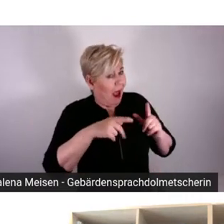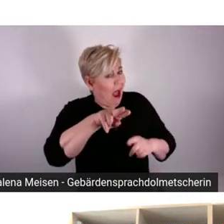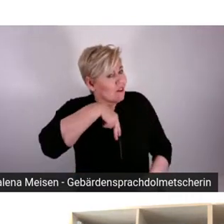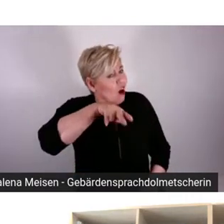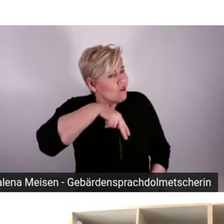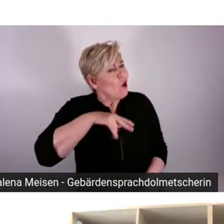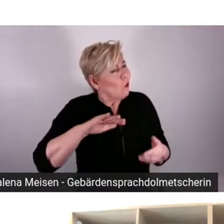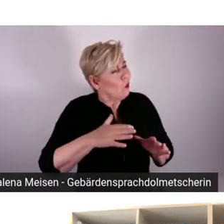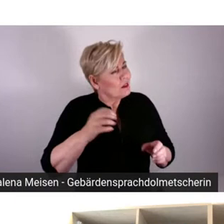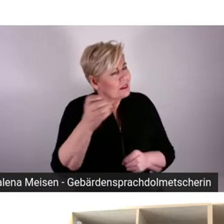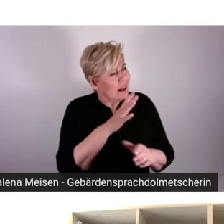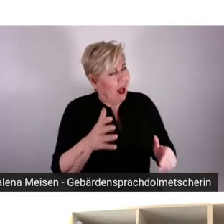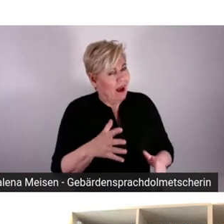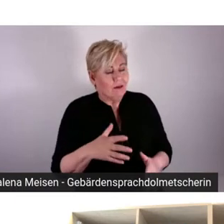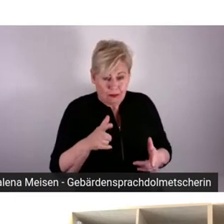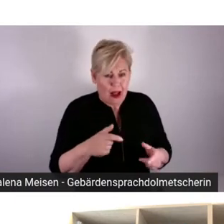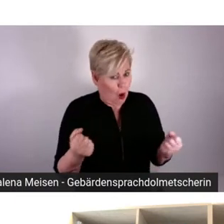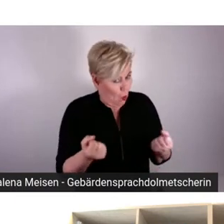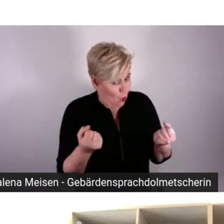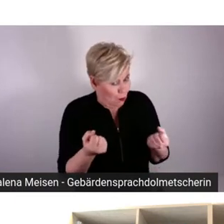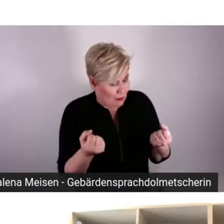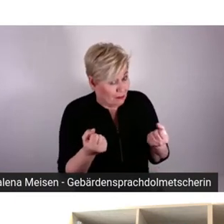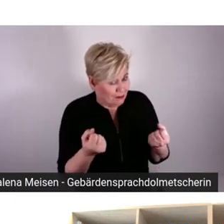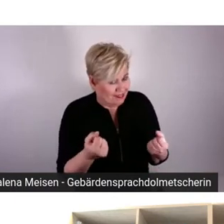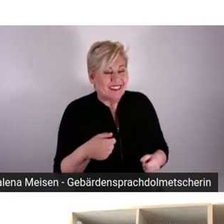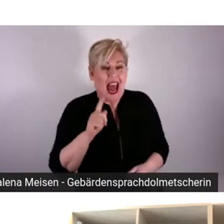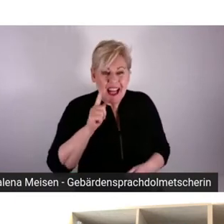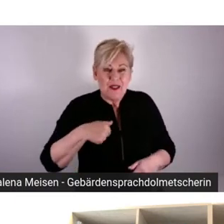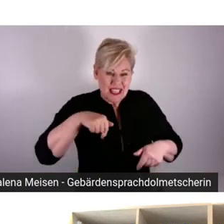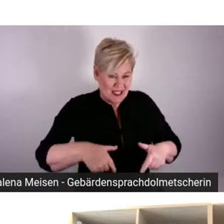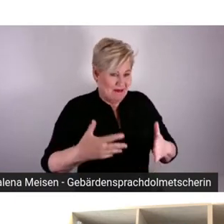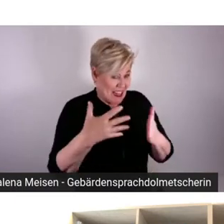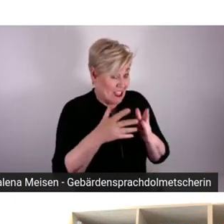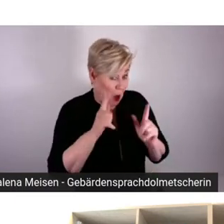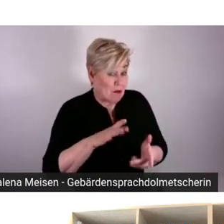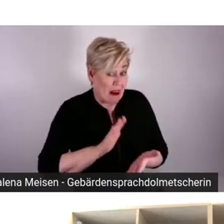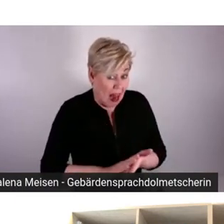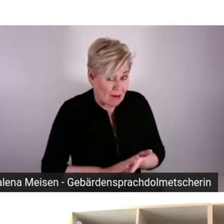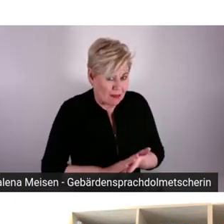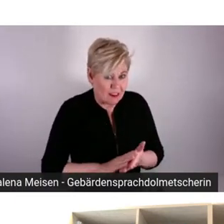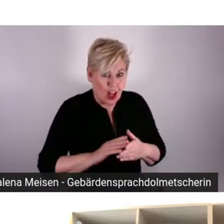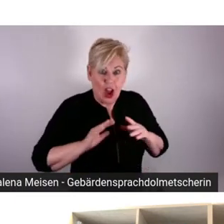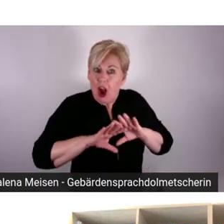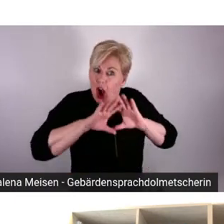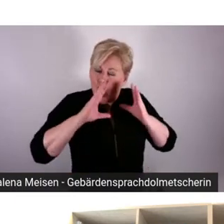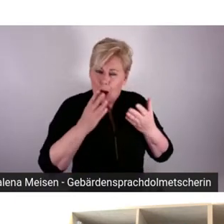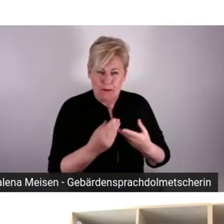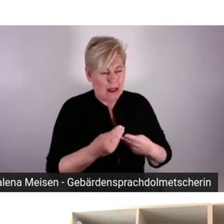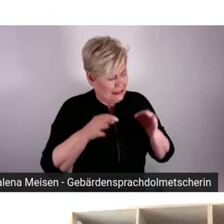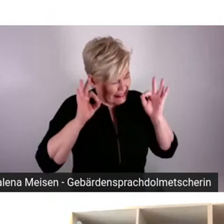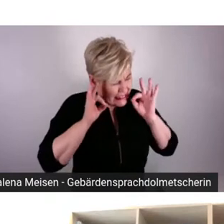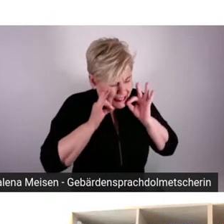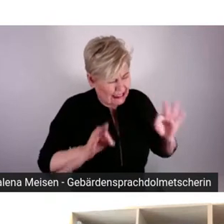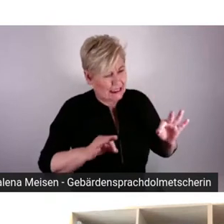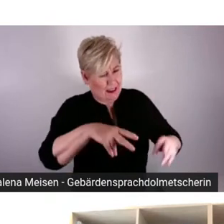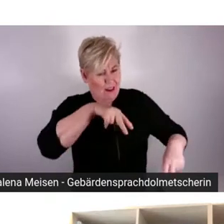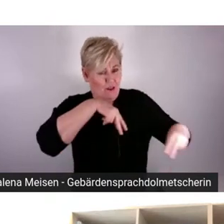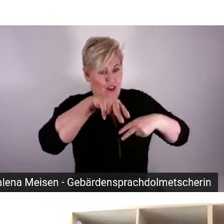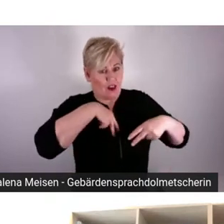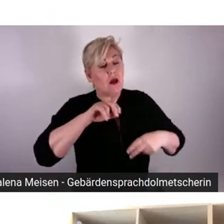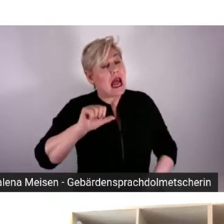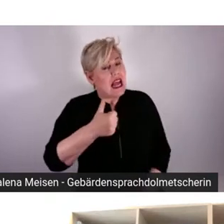mir natürlich besonders daran liegt. Also wir testen, ob es gelingt, komplexe Sachverhalte auf den Punkt zu bringen. Und meine